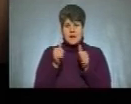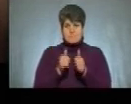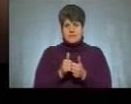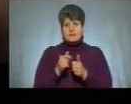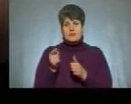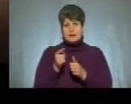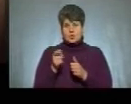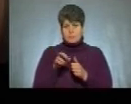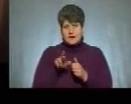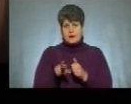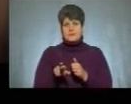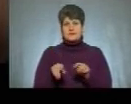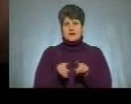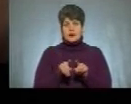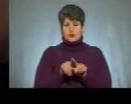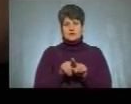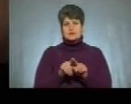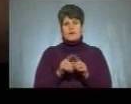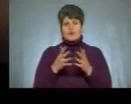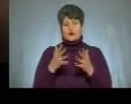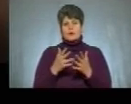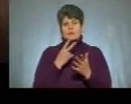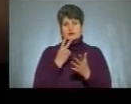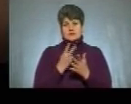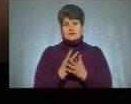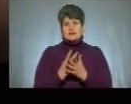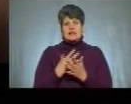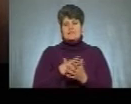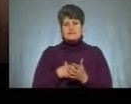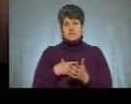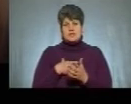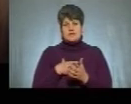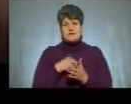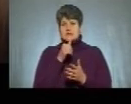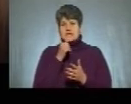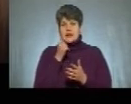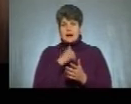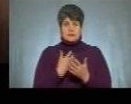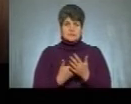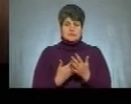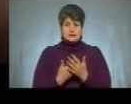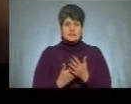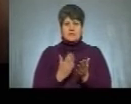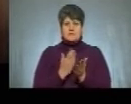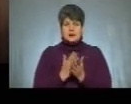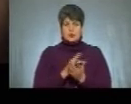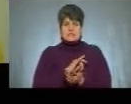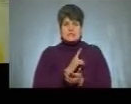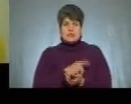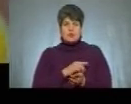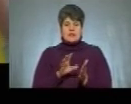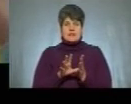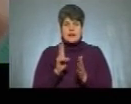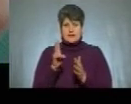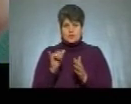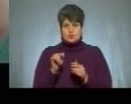Тернопілля. Також на фоні ми зобразили дуже важливі сакральні символи, які мають сильну енергетику. Тут